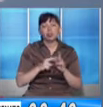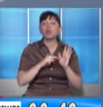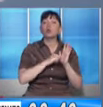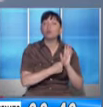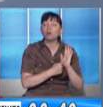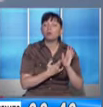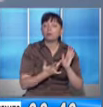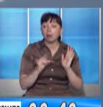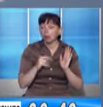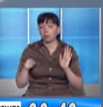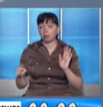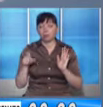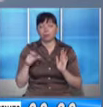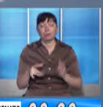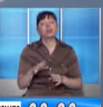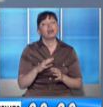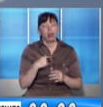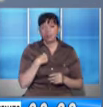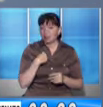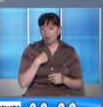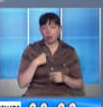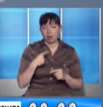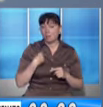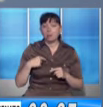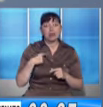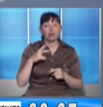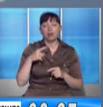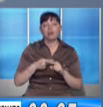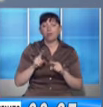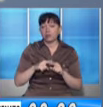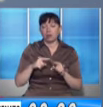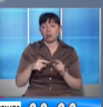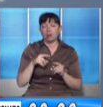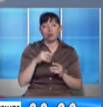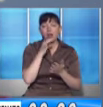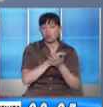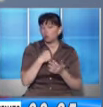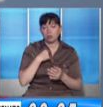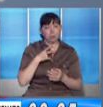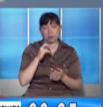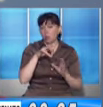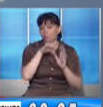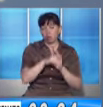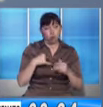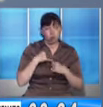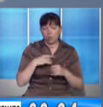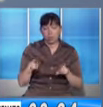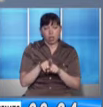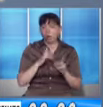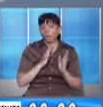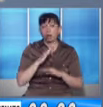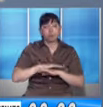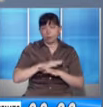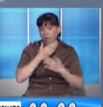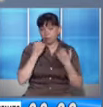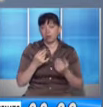Manole, o mică corectare. În această campanie electorală nu suntem vizați la acest capitol în raportul dumneavoastră. Ce ține de...